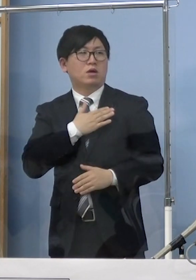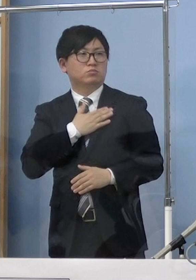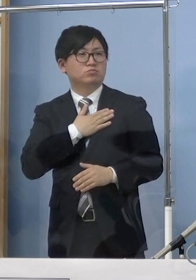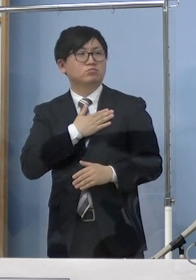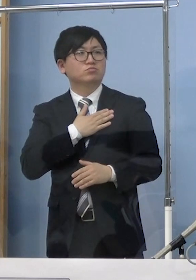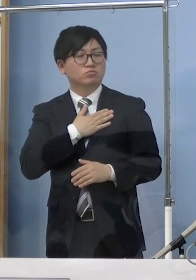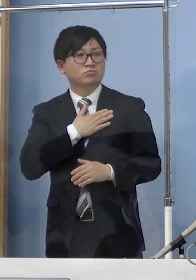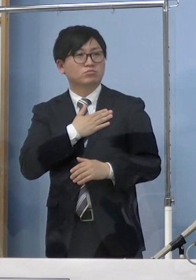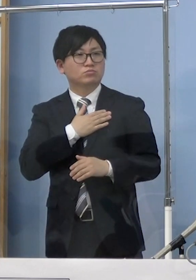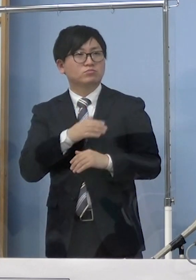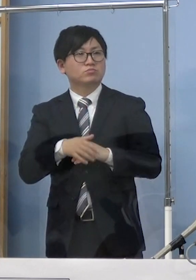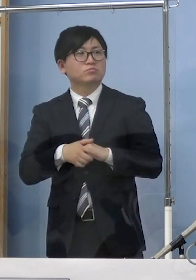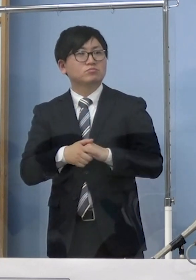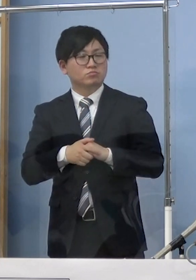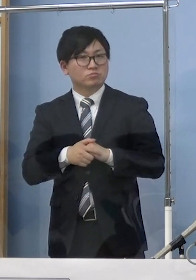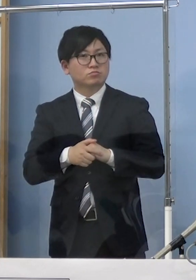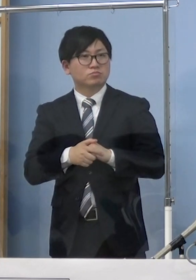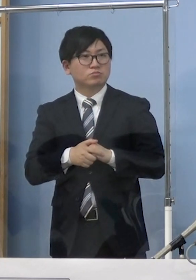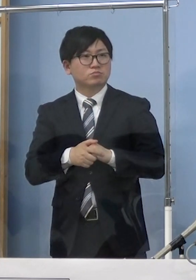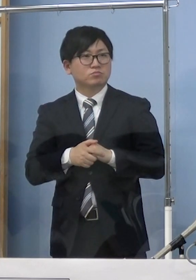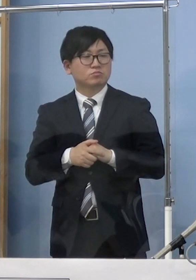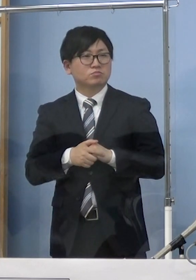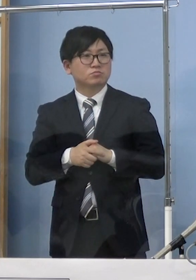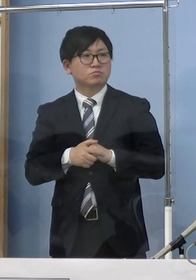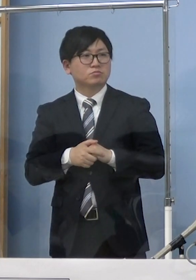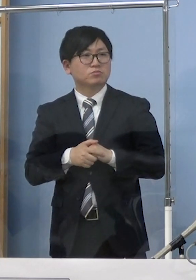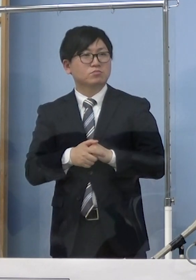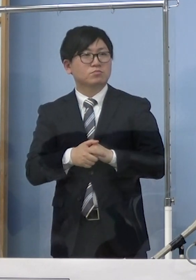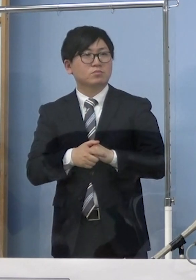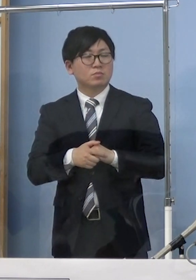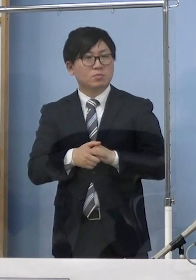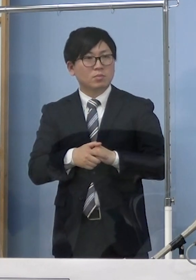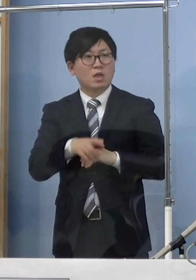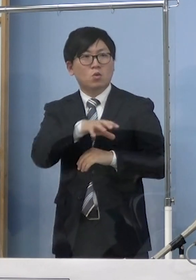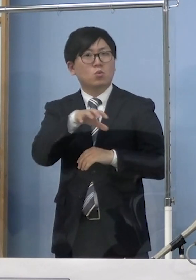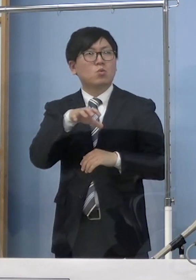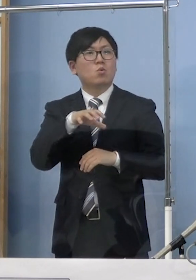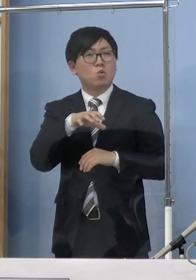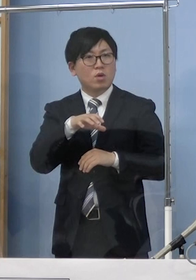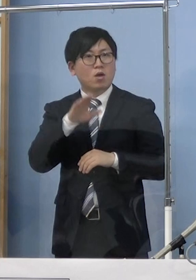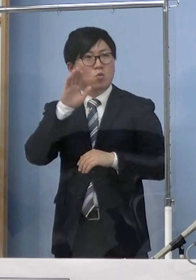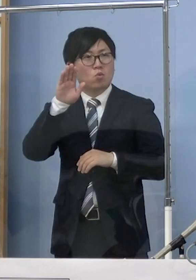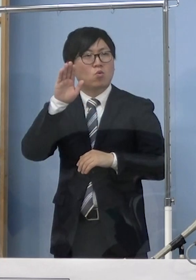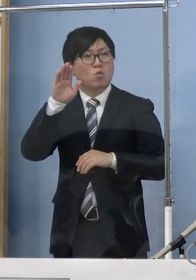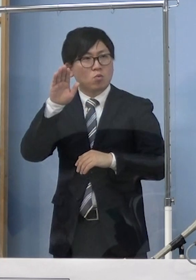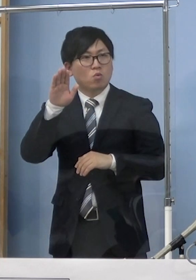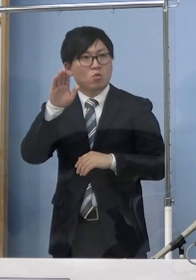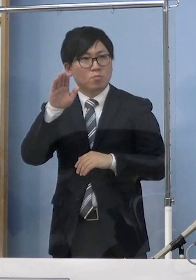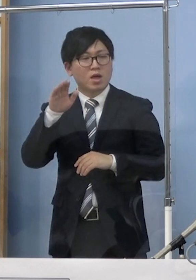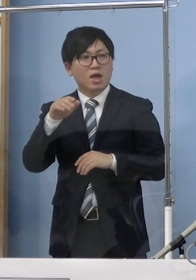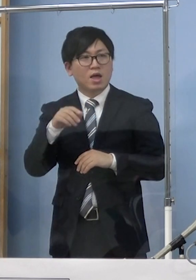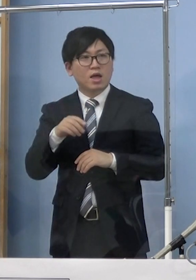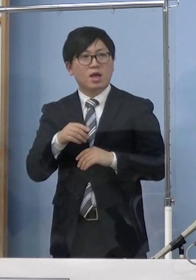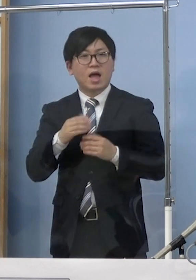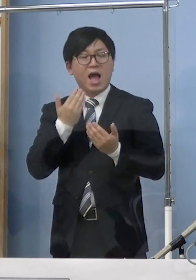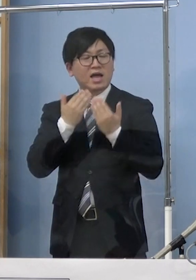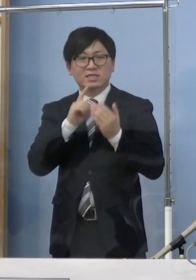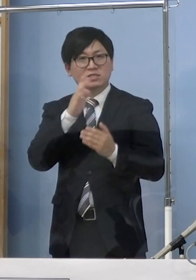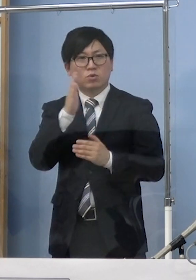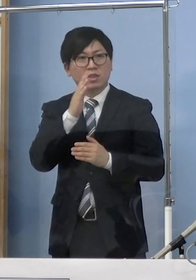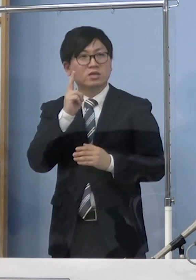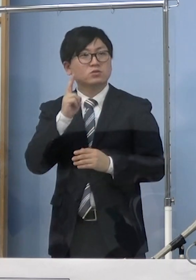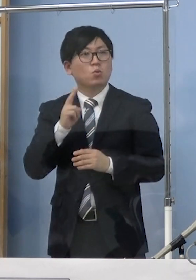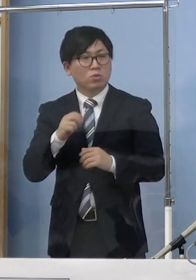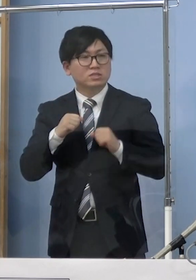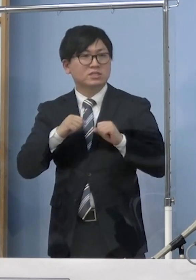因だというのは暴論だと思いますので、その点は慎重を期して申し訳ありませんが、特定だけは差し控えさせていただきたいという